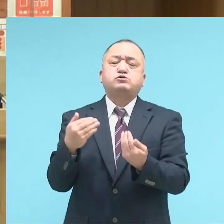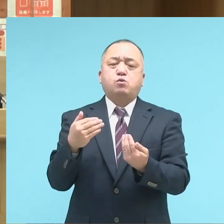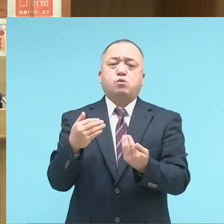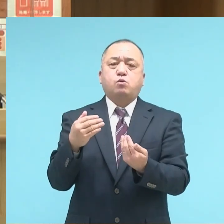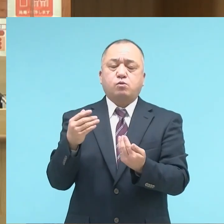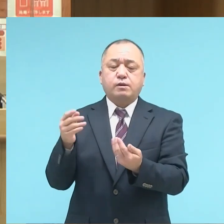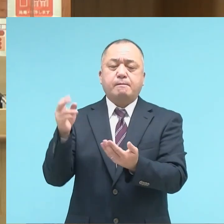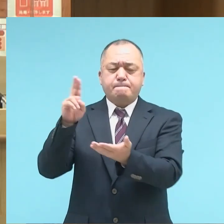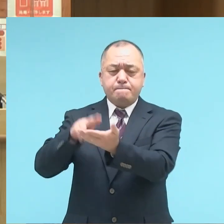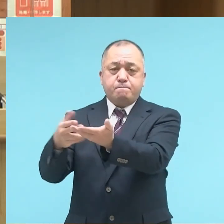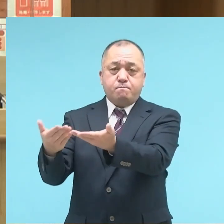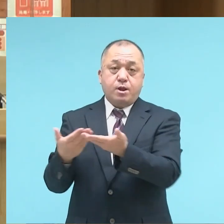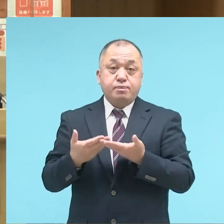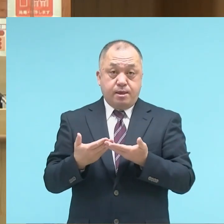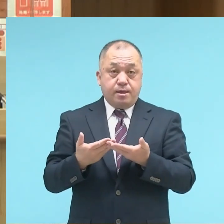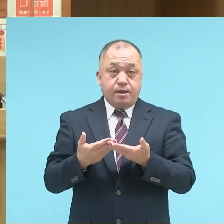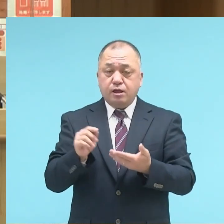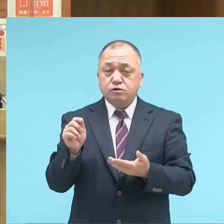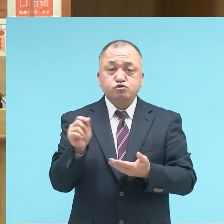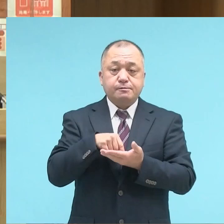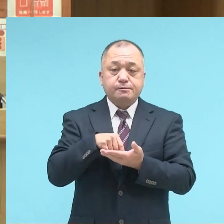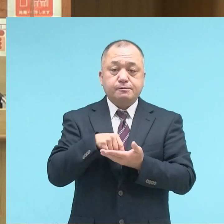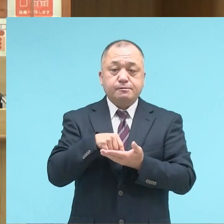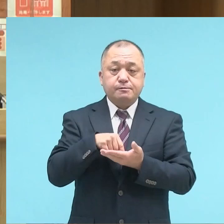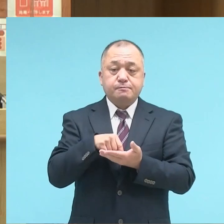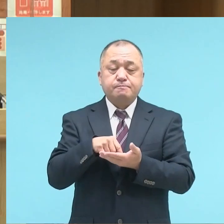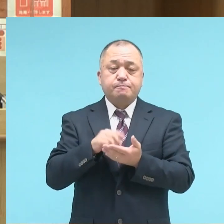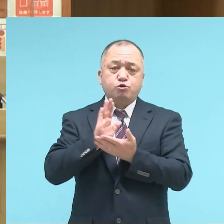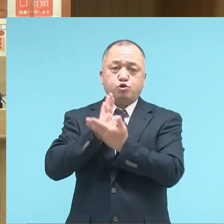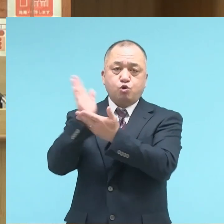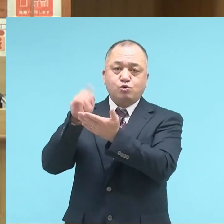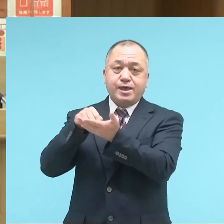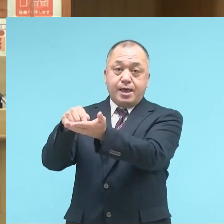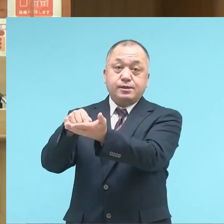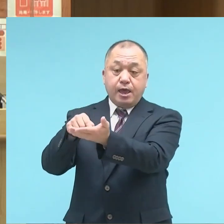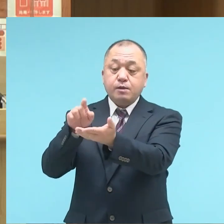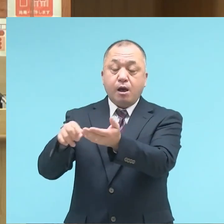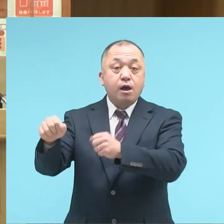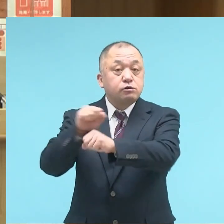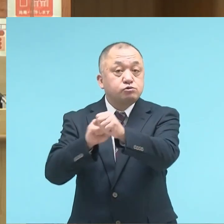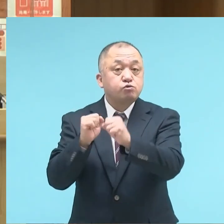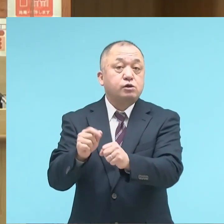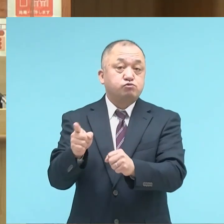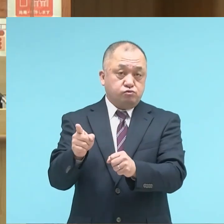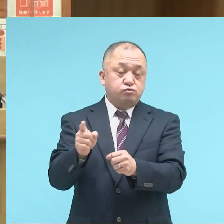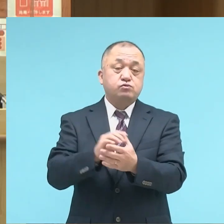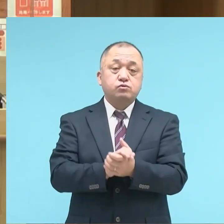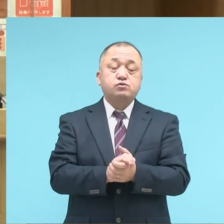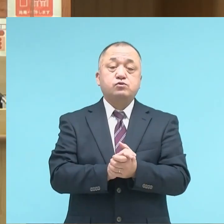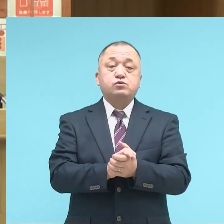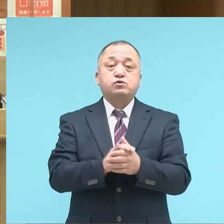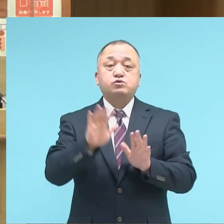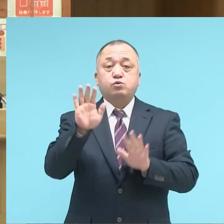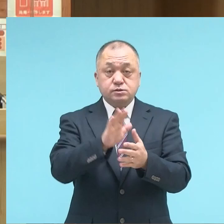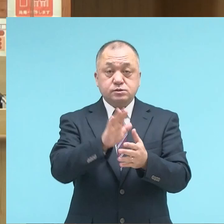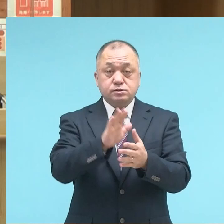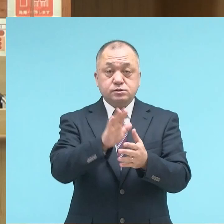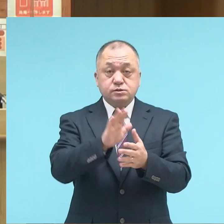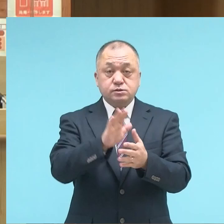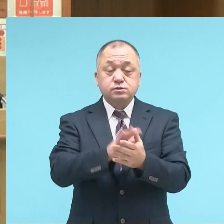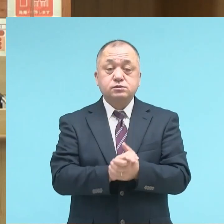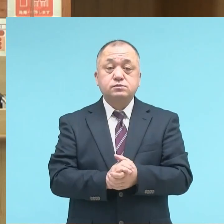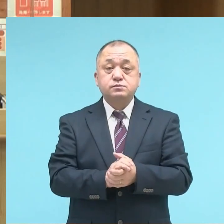をご決断いただいて、そして速やかに要請を行い、もうすでに活動をしているという状況ではないかと